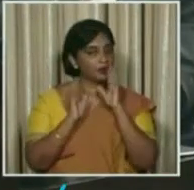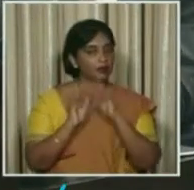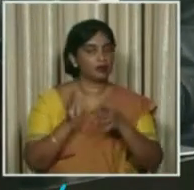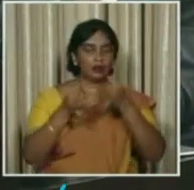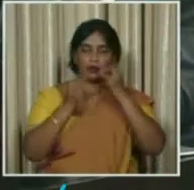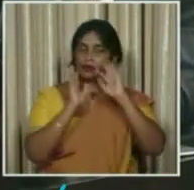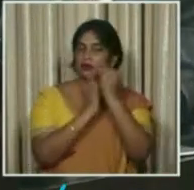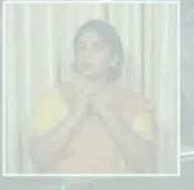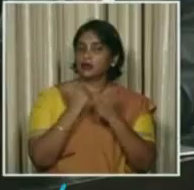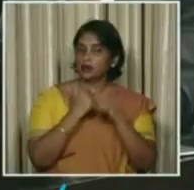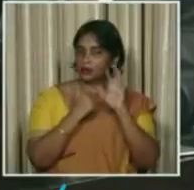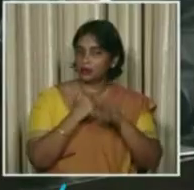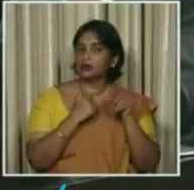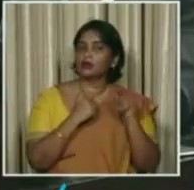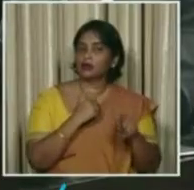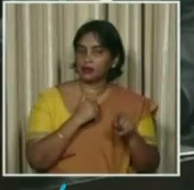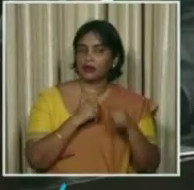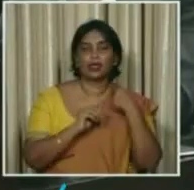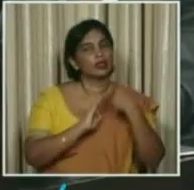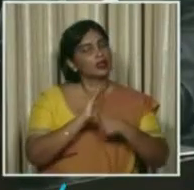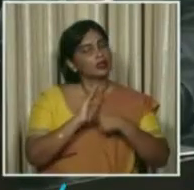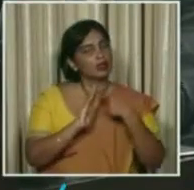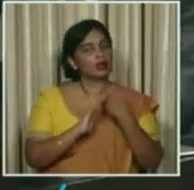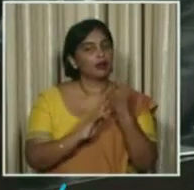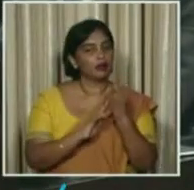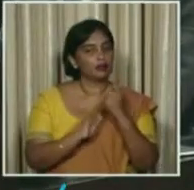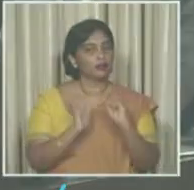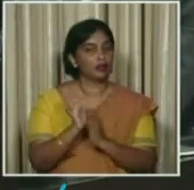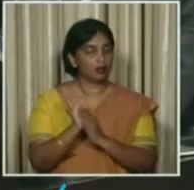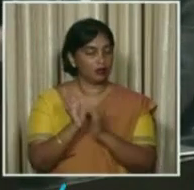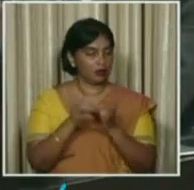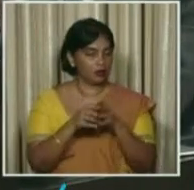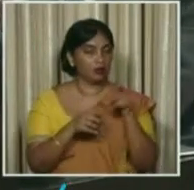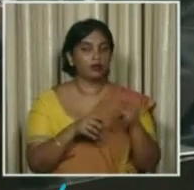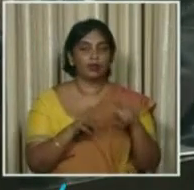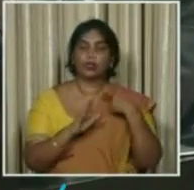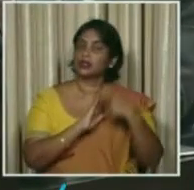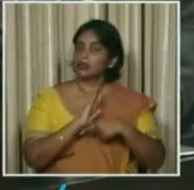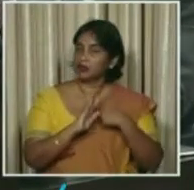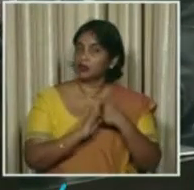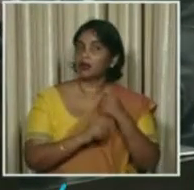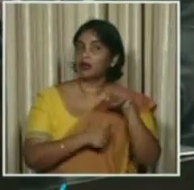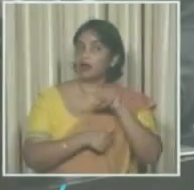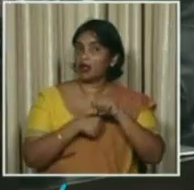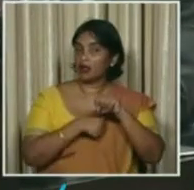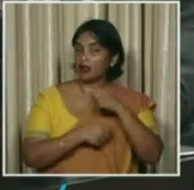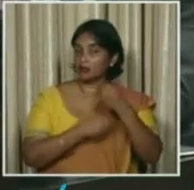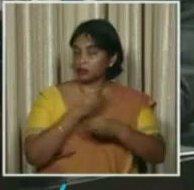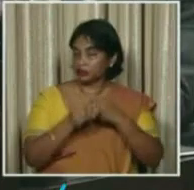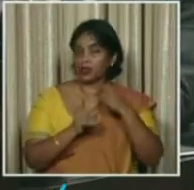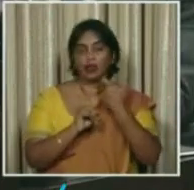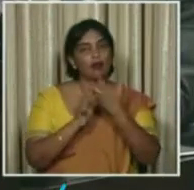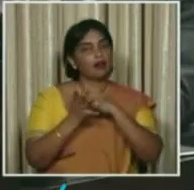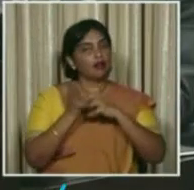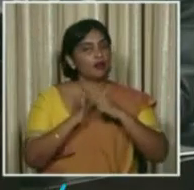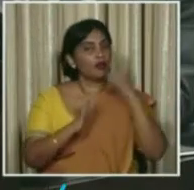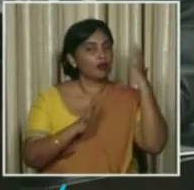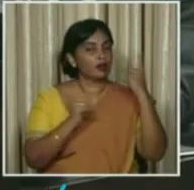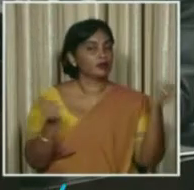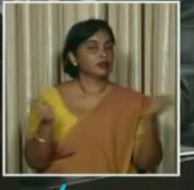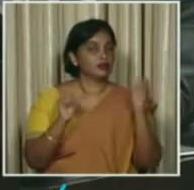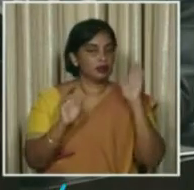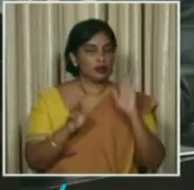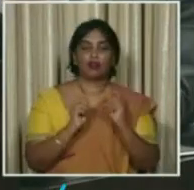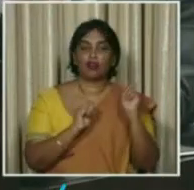විධිවිධාන සැලසීම සඳහා සහ ශ්‍රී ලංකා ආර්ථික කොමිෂන් සභාව සහ ශ්‍රී ලංකා ආයෝජන කලාප ජාත්‍යන්තර වෙළඳාම සඳහා